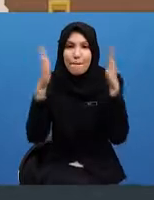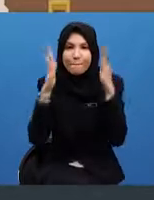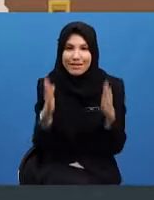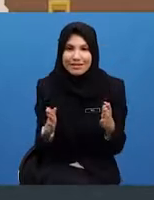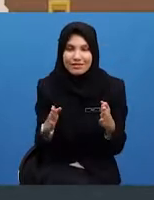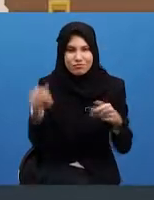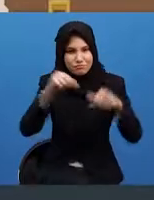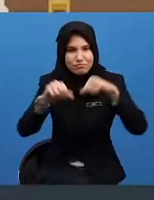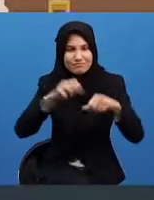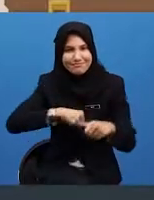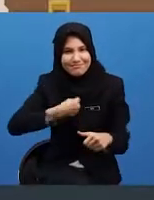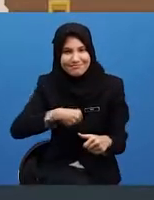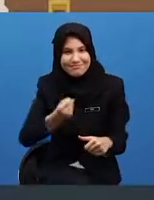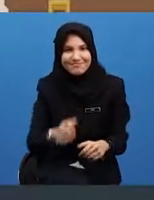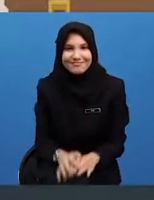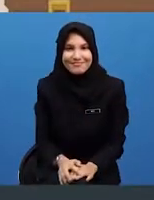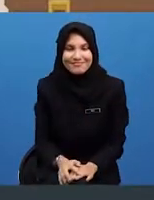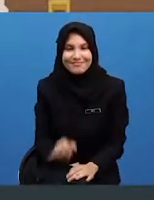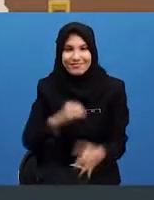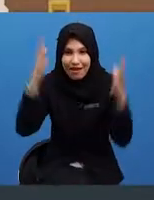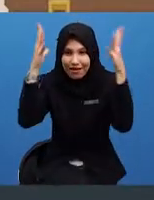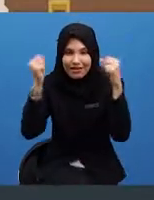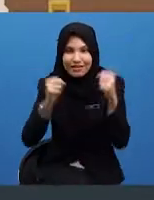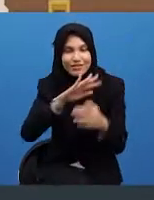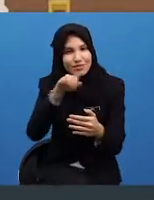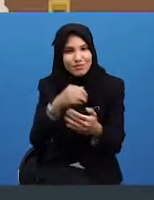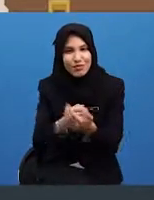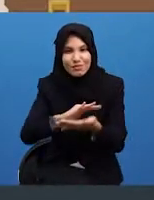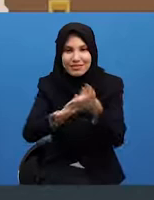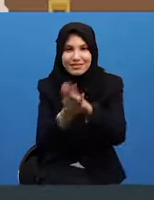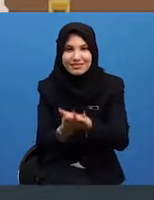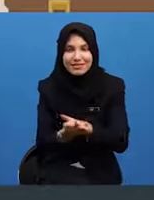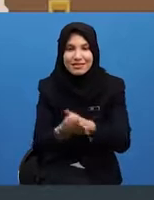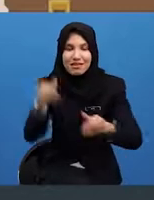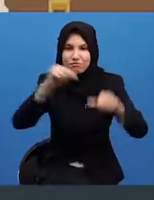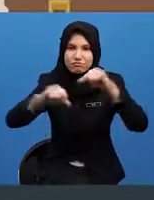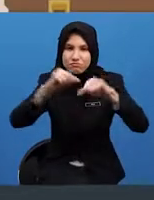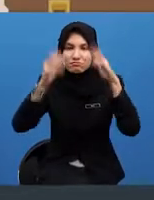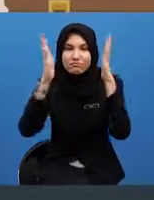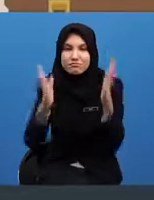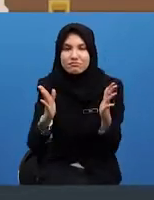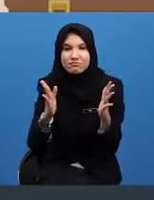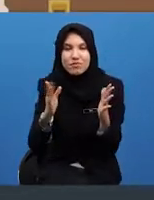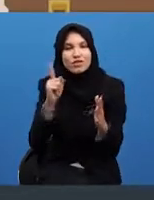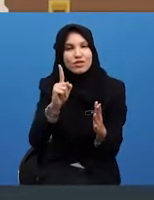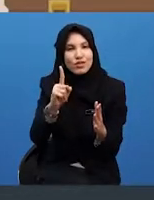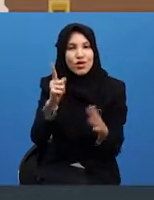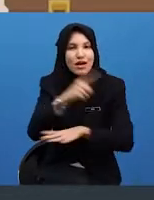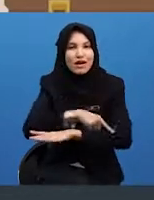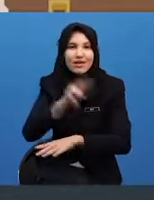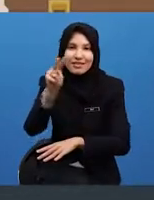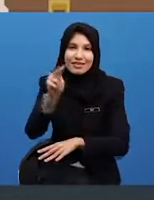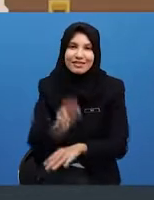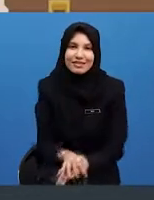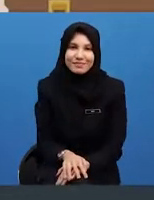kan? Saya berharap anda semua menjadi saintis yang hebat pada suatu hari nanti.